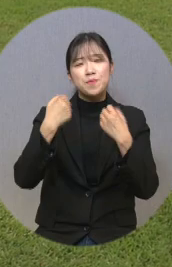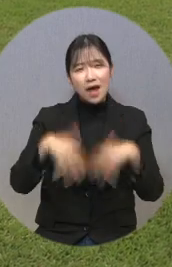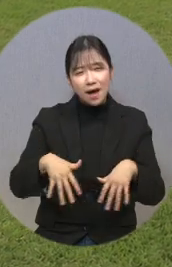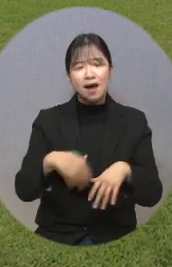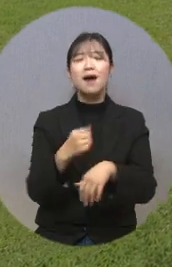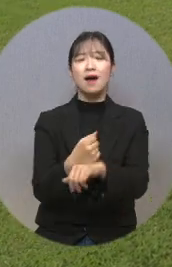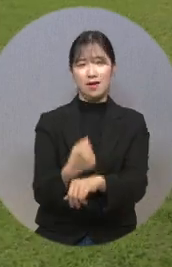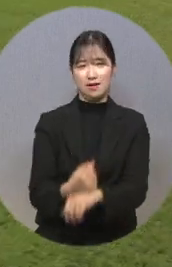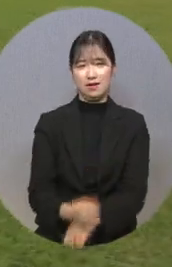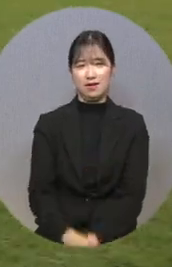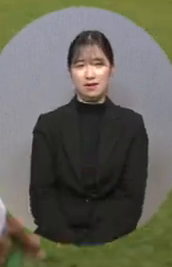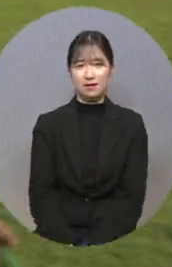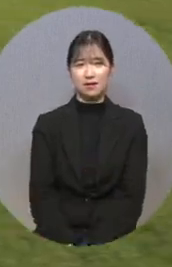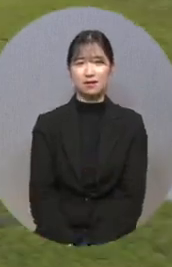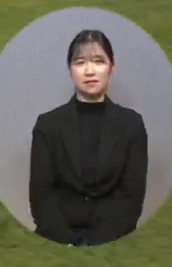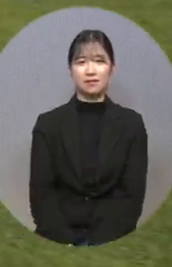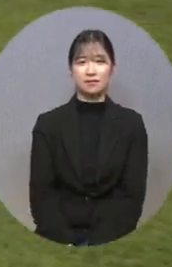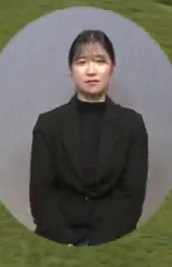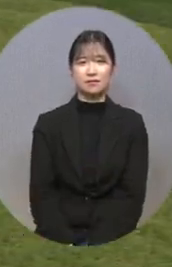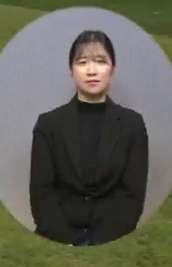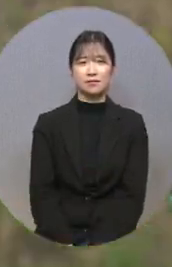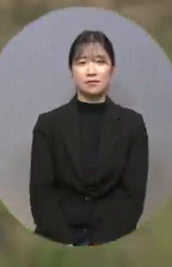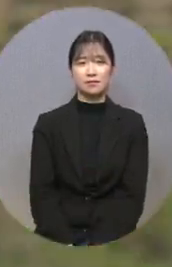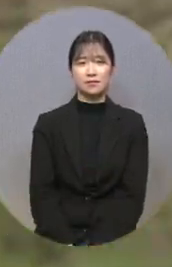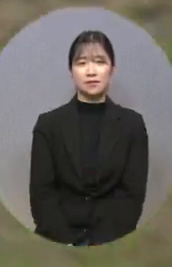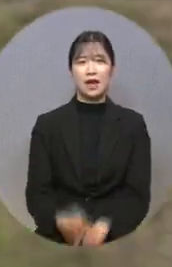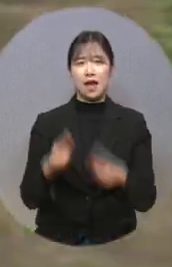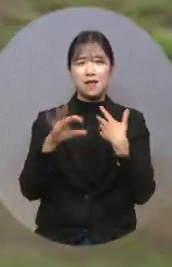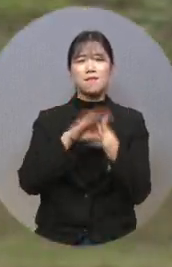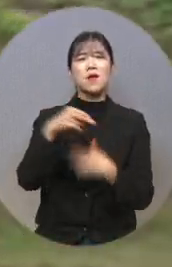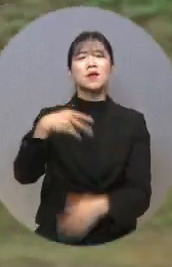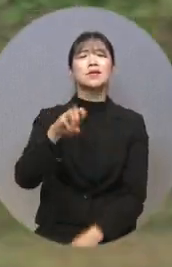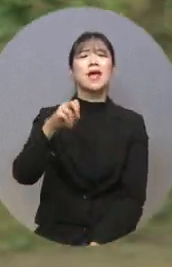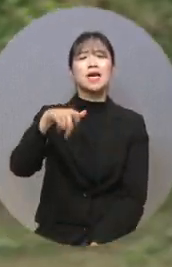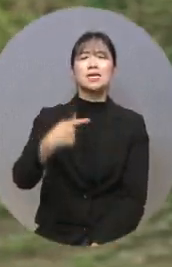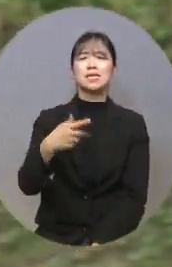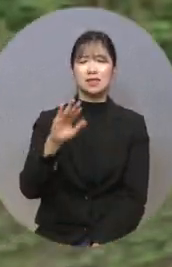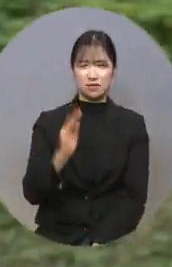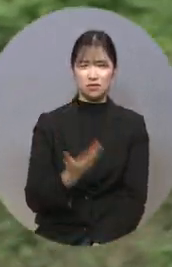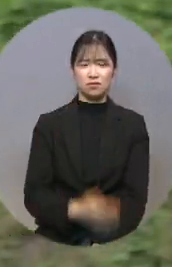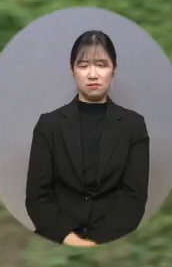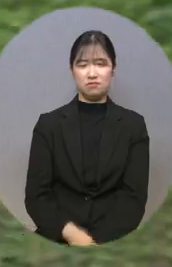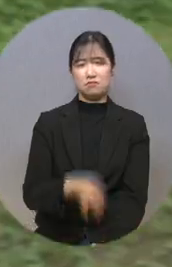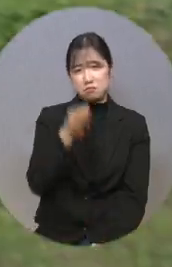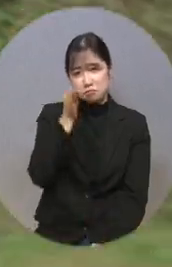양. 안경 쌩크냐냐. 우와. 미안하다 양.